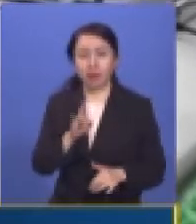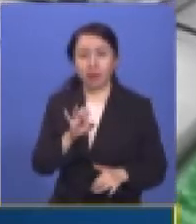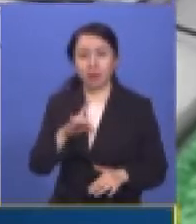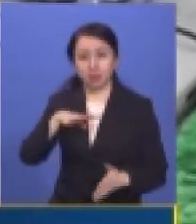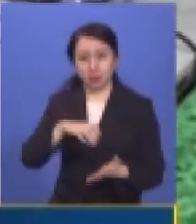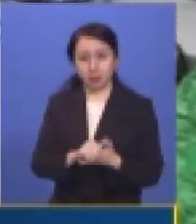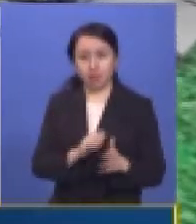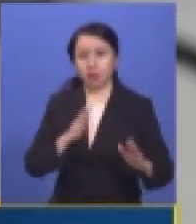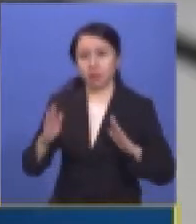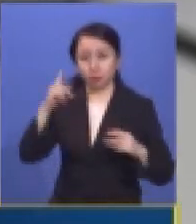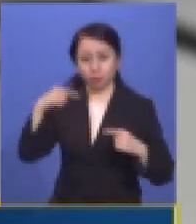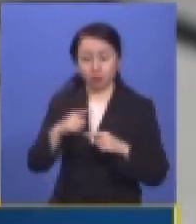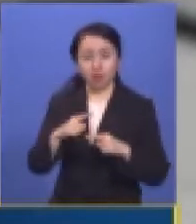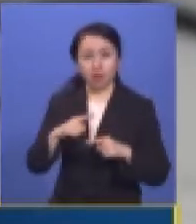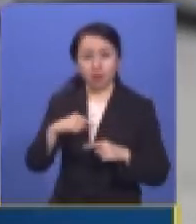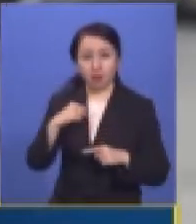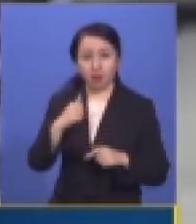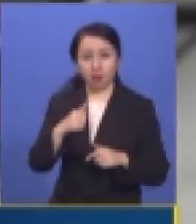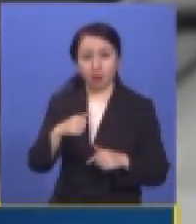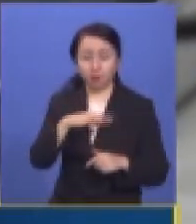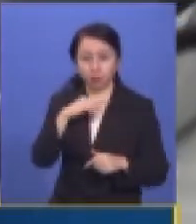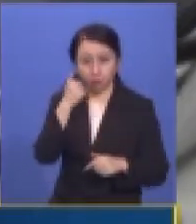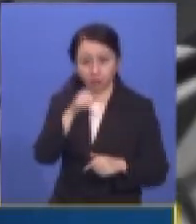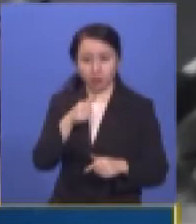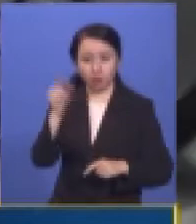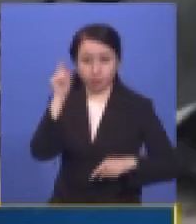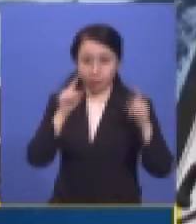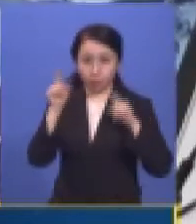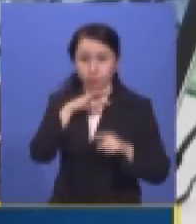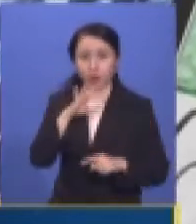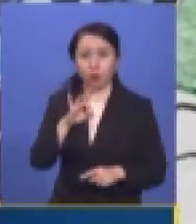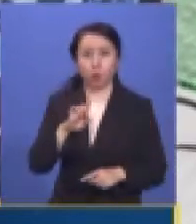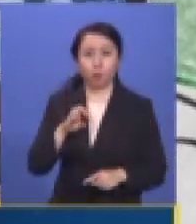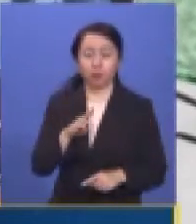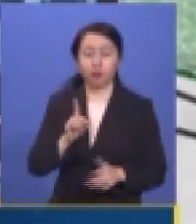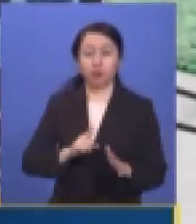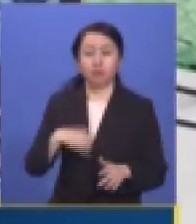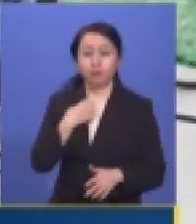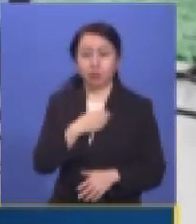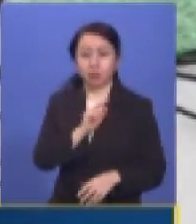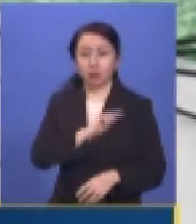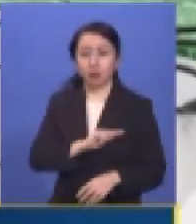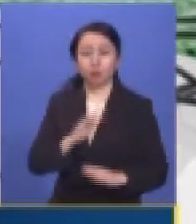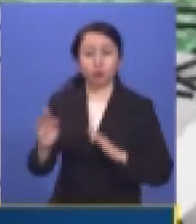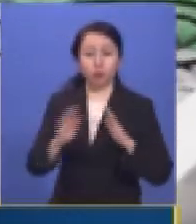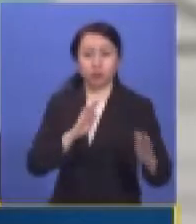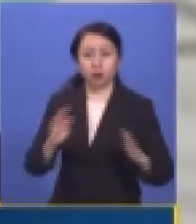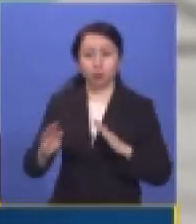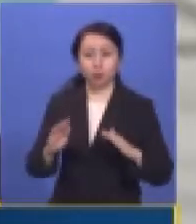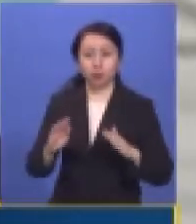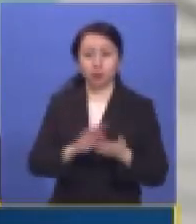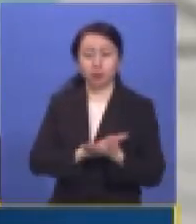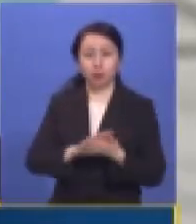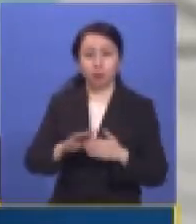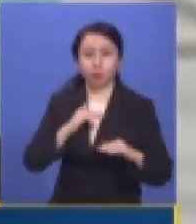занимается робототехникой уже не первый год. За это время разработал ни одного робота. Одна из значимых его работ – робот для обработки полей.